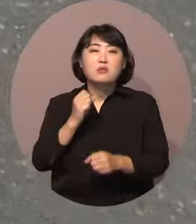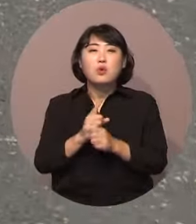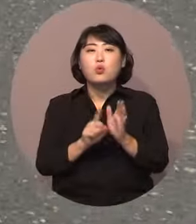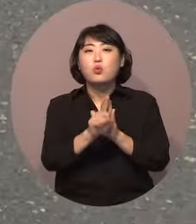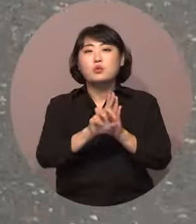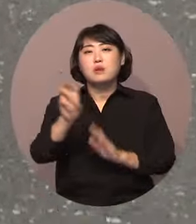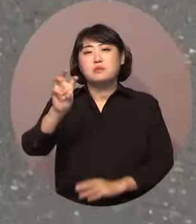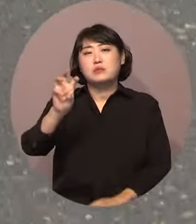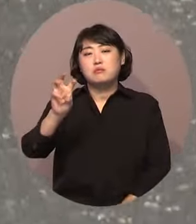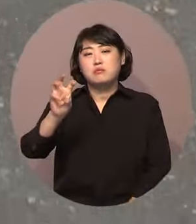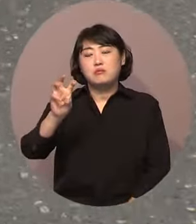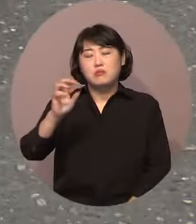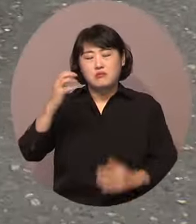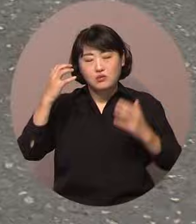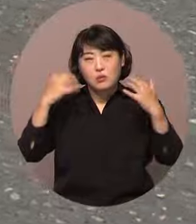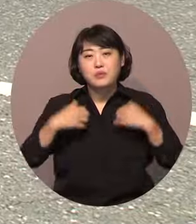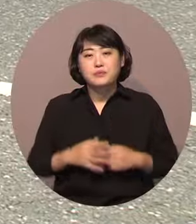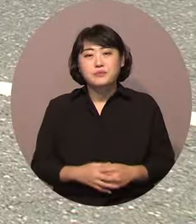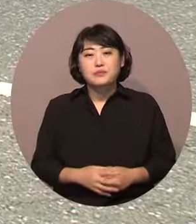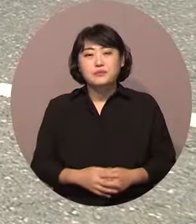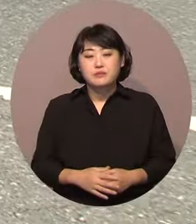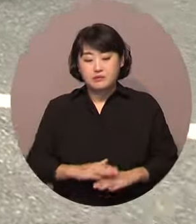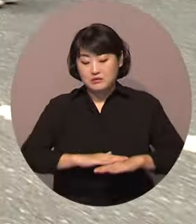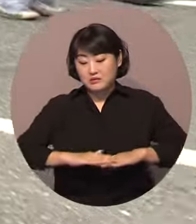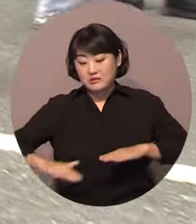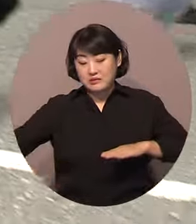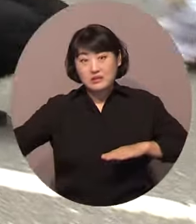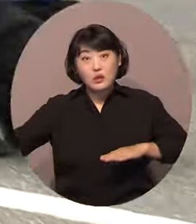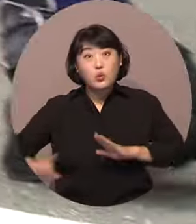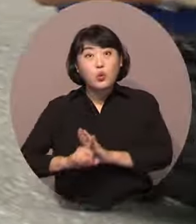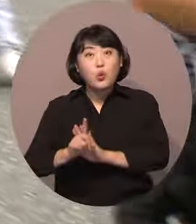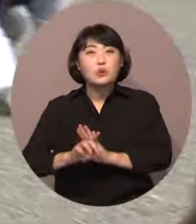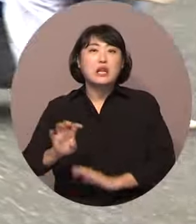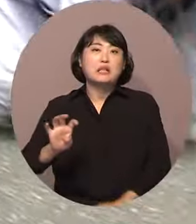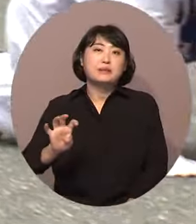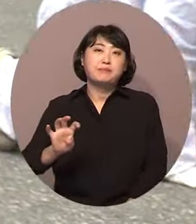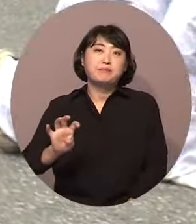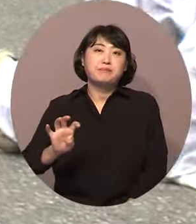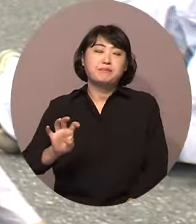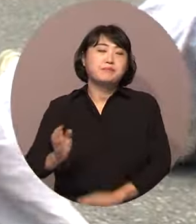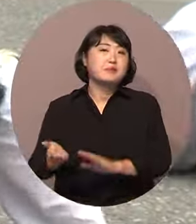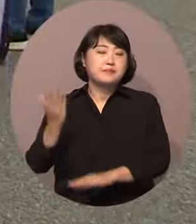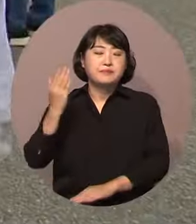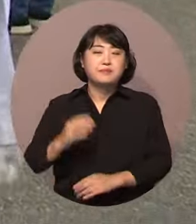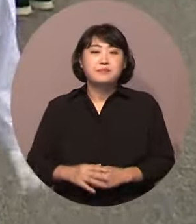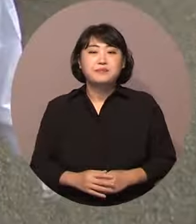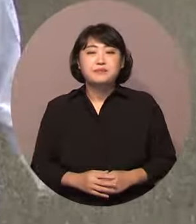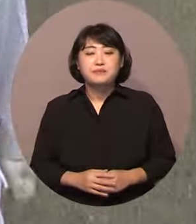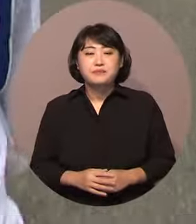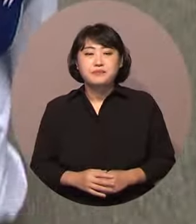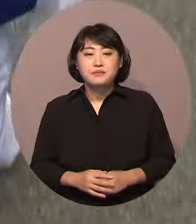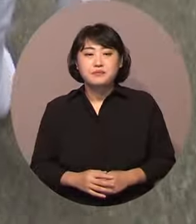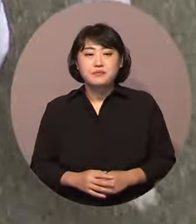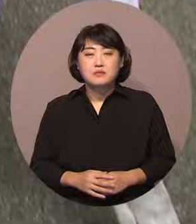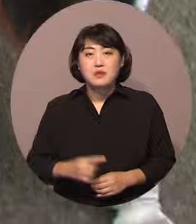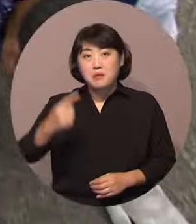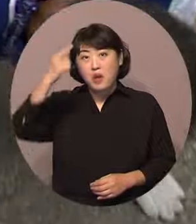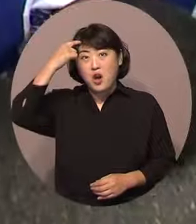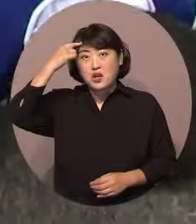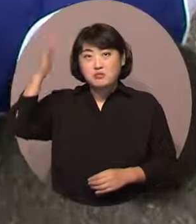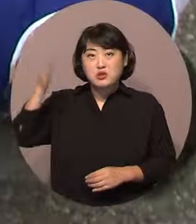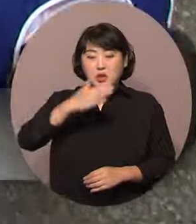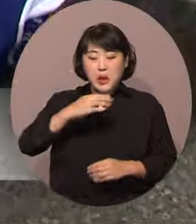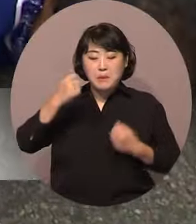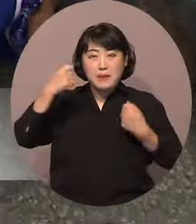30도에 육박합니다. 뜨겁게 달궈진 아스팔트의 온도는 40도를 훌쩍 넘어섰습니다. 머리부터